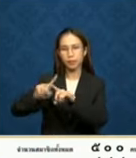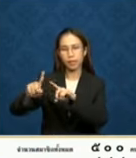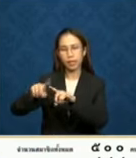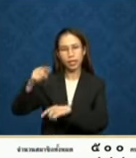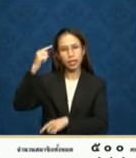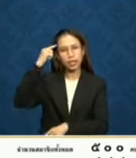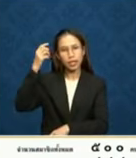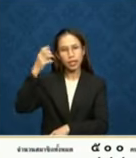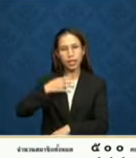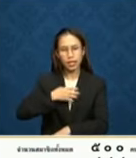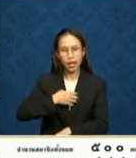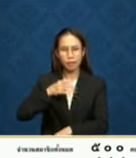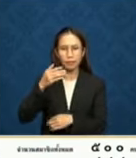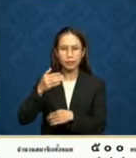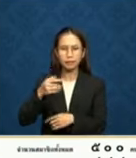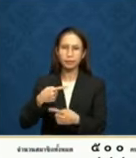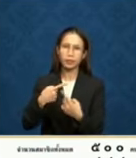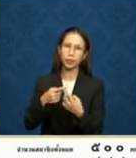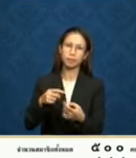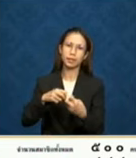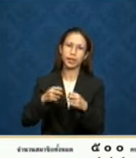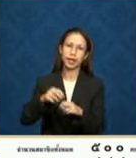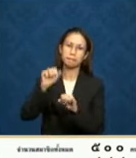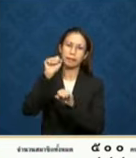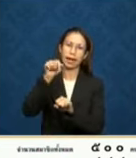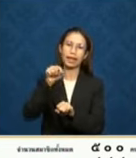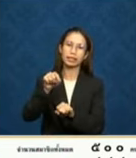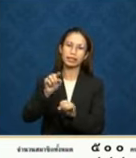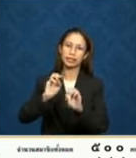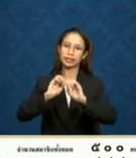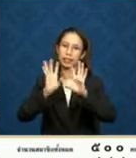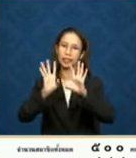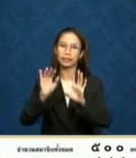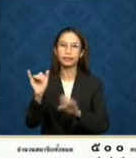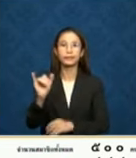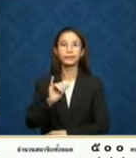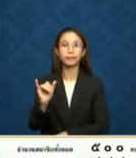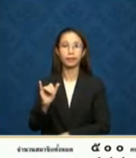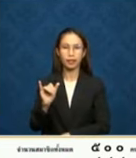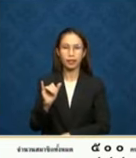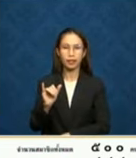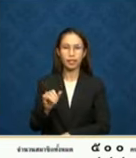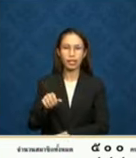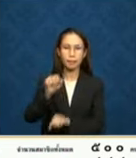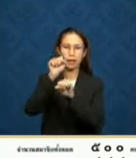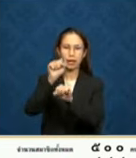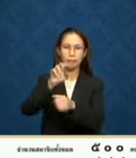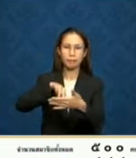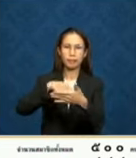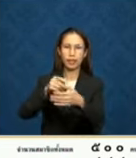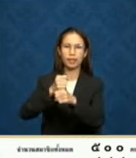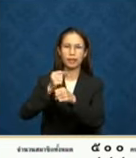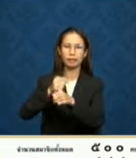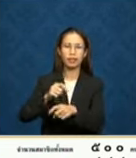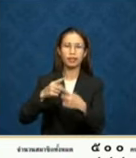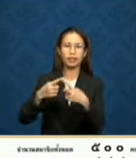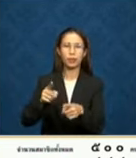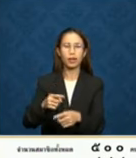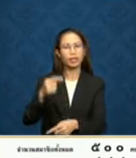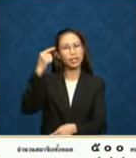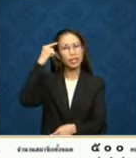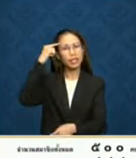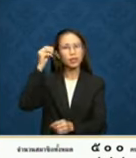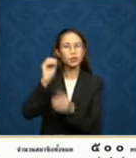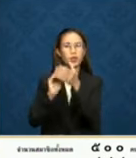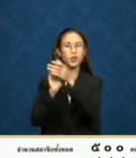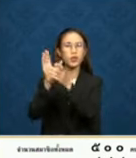คลว First เขาก็ไปไม่ได้เพรติดประกาศฉบับนี้แตไม่มีความชดเจนสัถิ ประกาศนโยบายไปถึงดวงดาวแต่อย่วตะยอดมาพล้